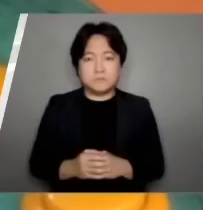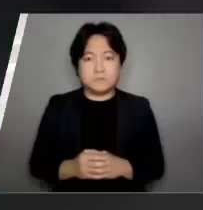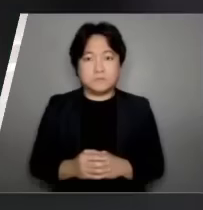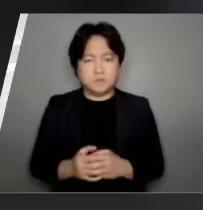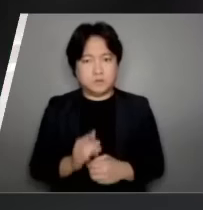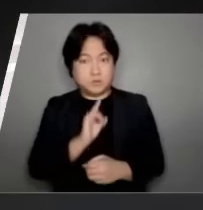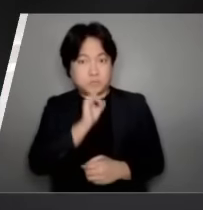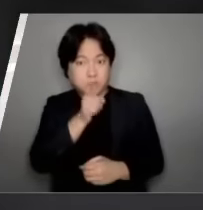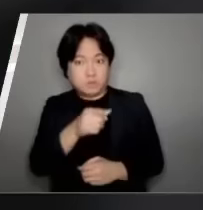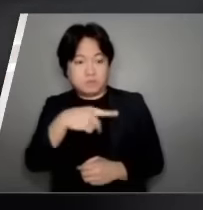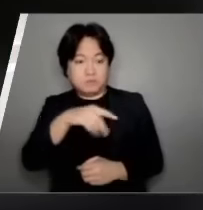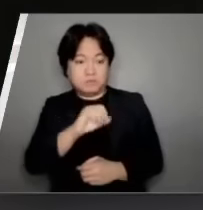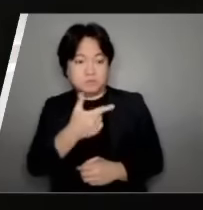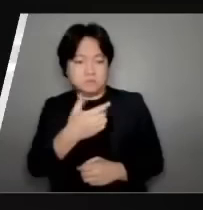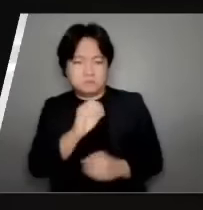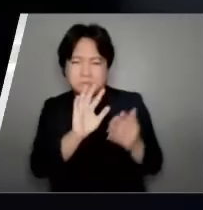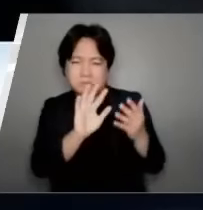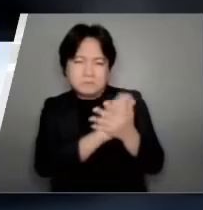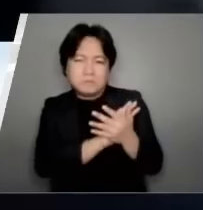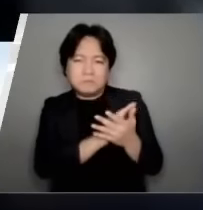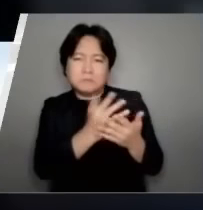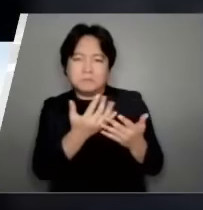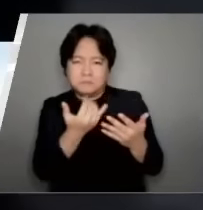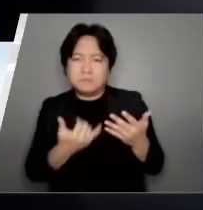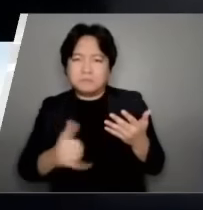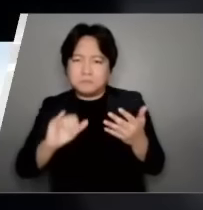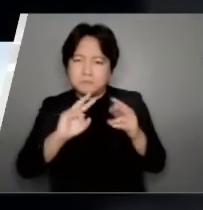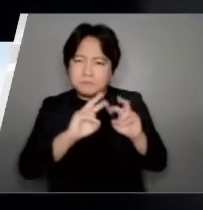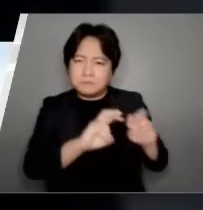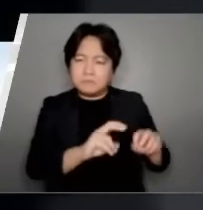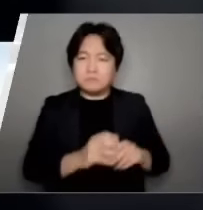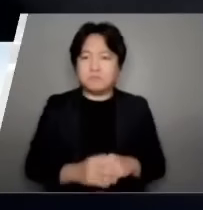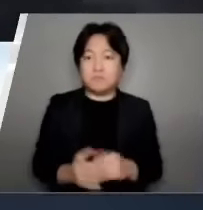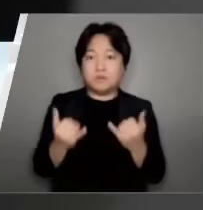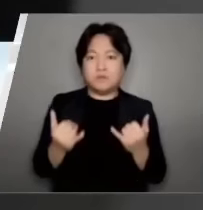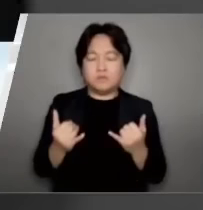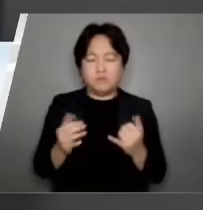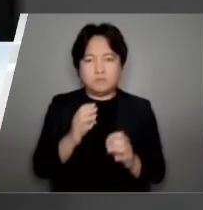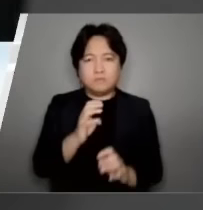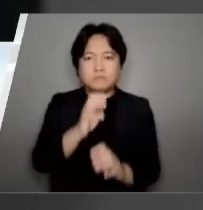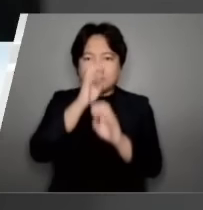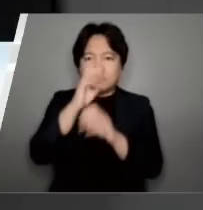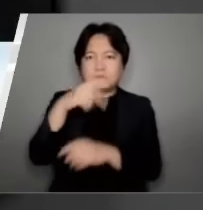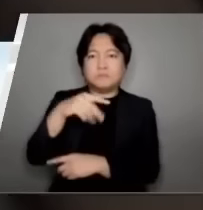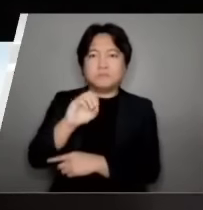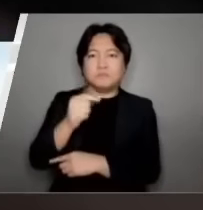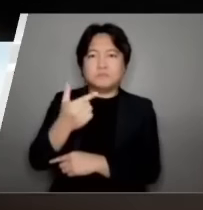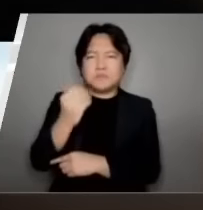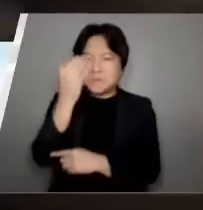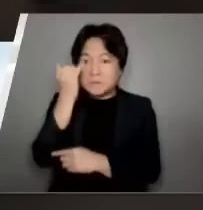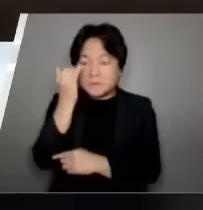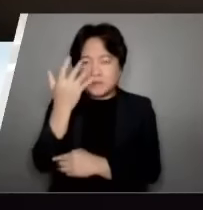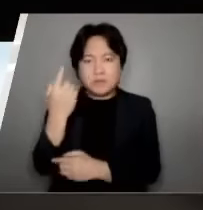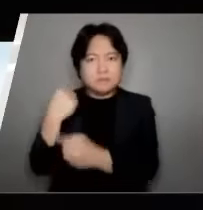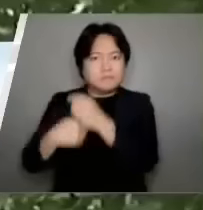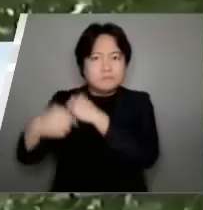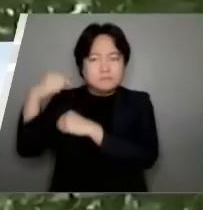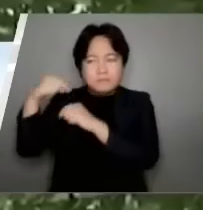manandun. Mainit ngayon ang issue sa mga pogo dahil sa mga ulat na mga krimeng nangyari umano sa loob ng ilan sa mga